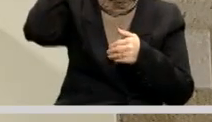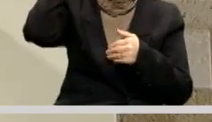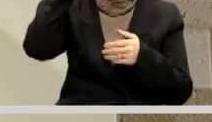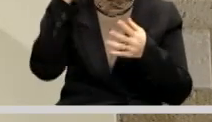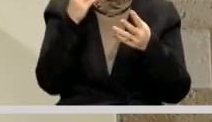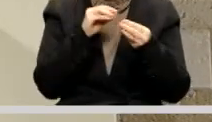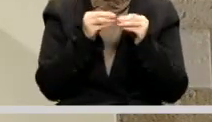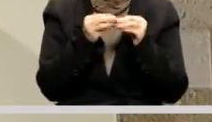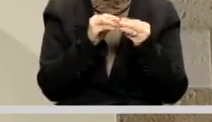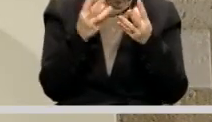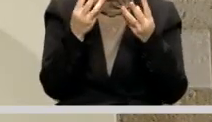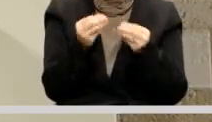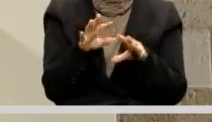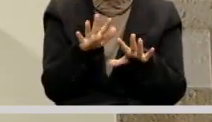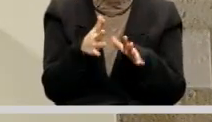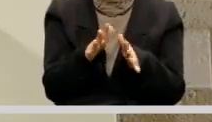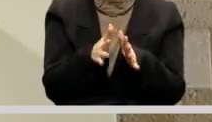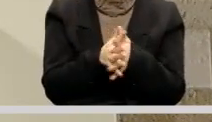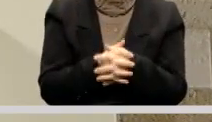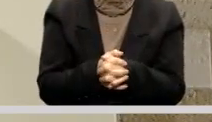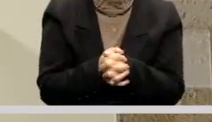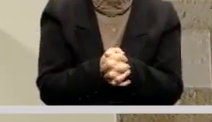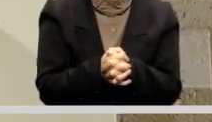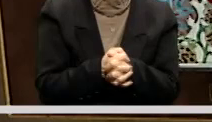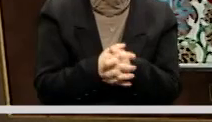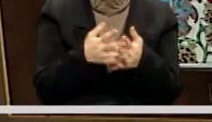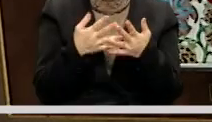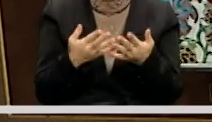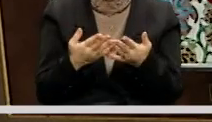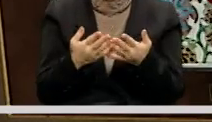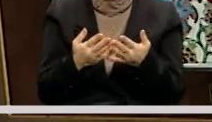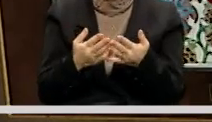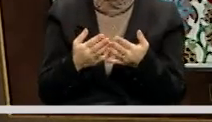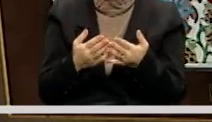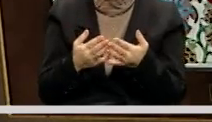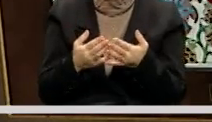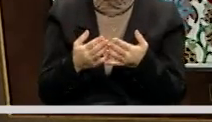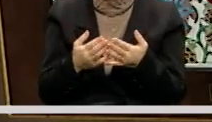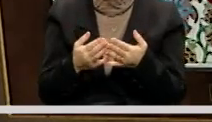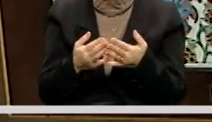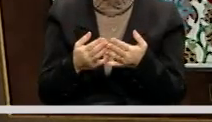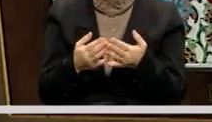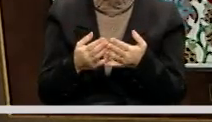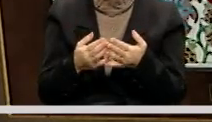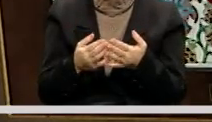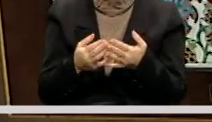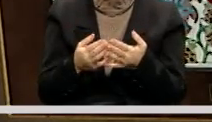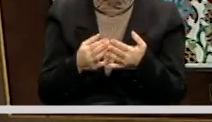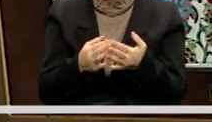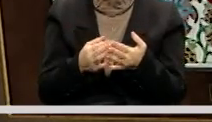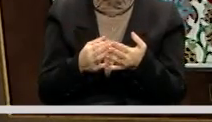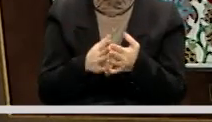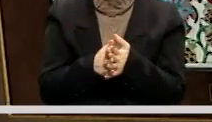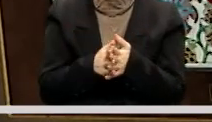döngüsünü tetikleyen bir noktada rol alıyorlar. Peki bir yerden başlayınca diğerlerinde de bir düzelme söz konusu olabiliyor mu? Tabii ki. De hepsi